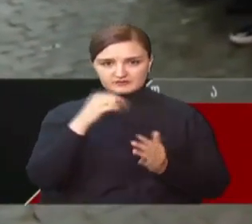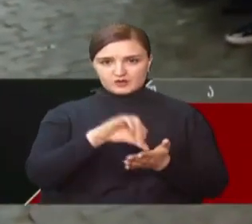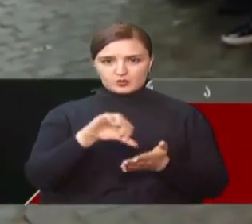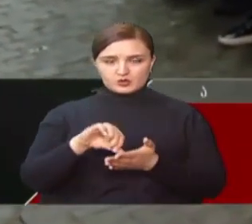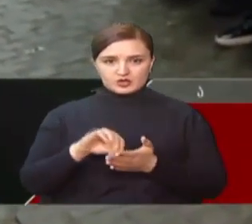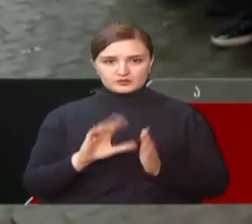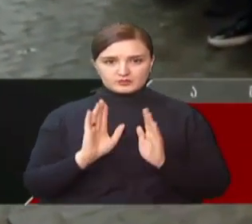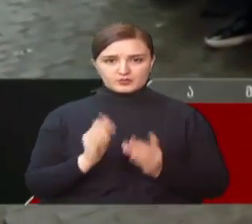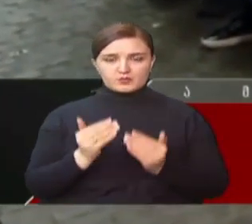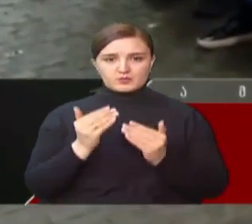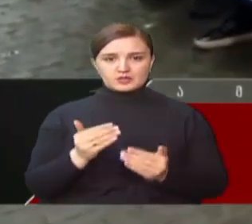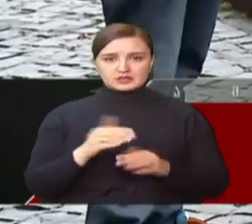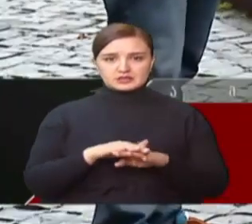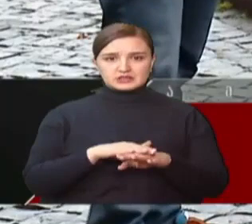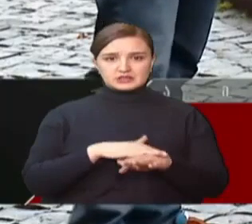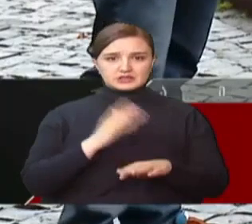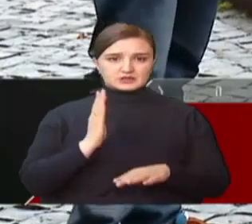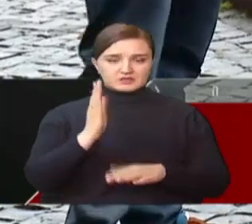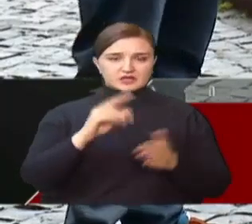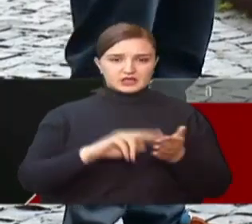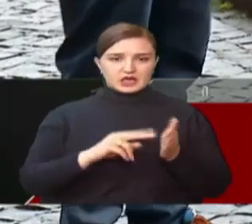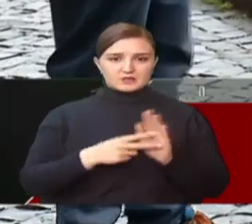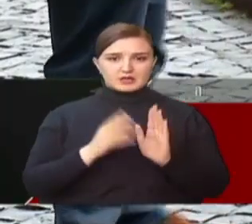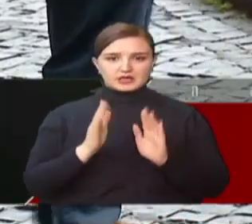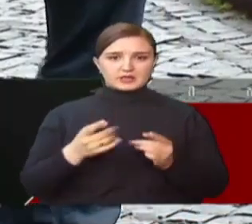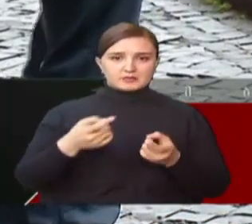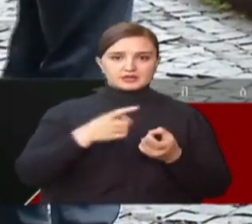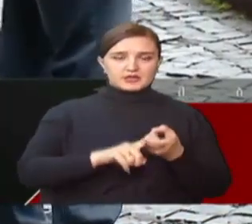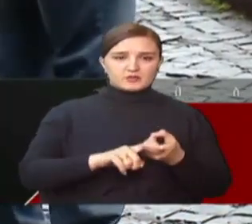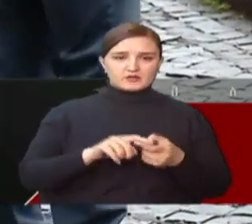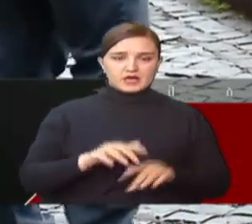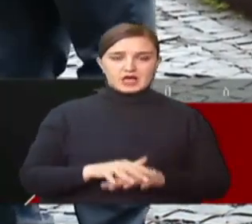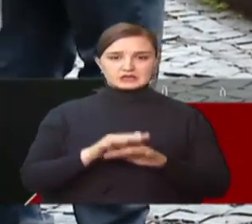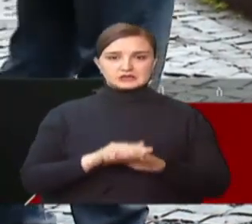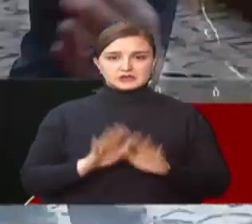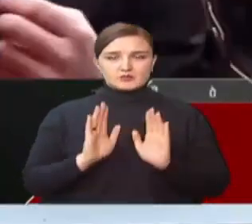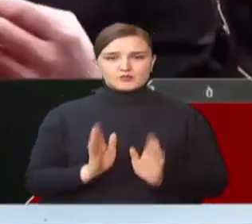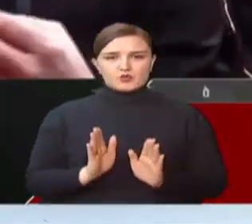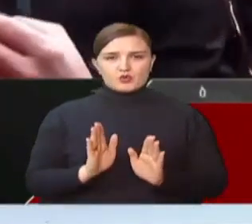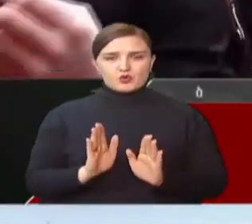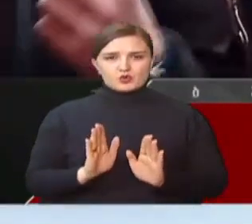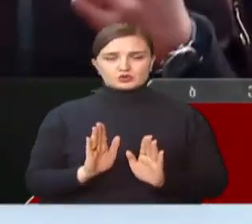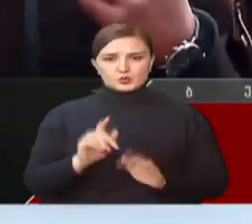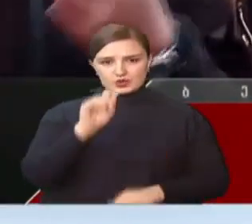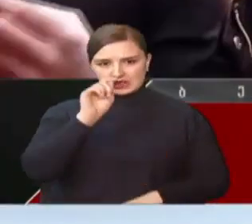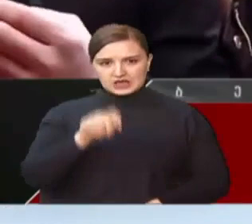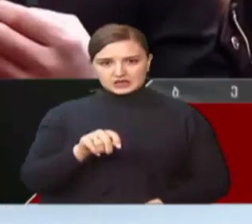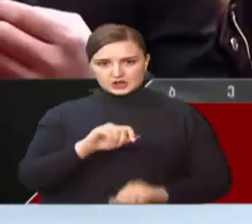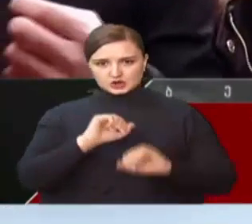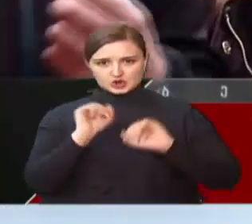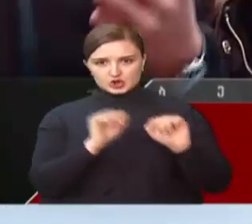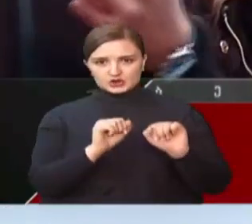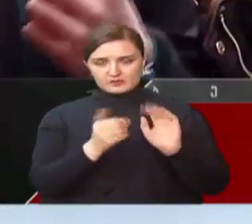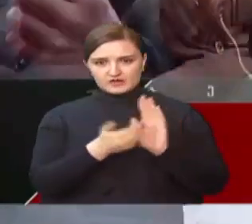დაესწრებიან. Მათი უფრო გრძელვადიანი გეგმა კი იმაზე იქნება დამოკიდებული, აქცია მხოლოდ დეკლარირებული მისიით უკრაინისთვის